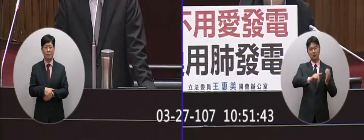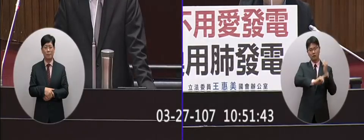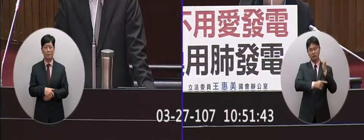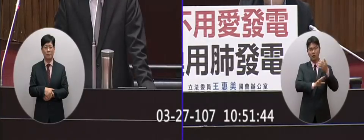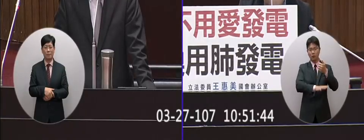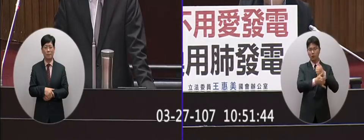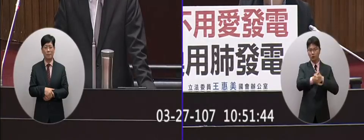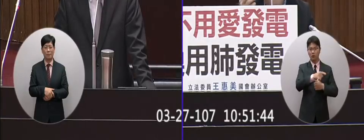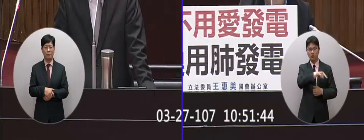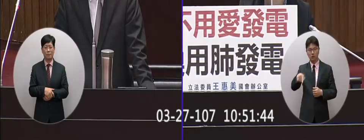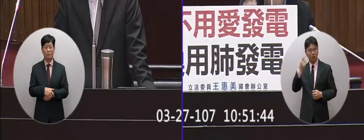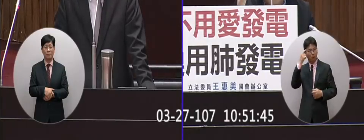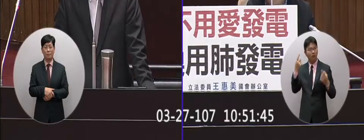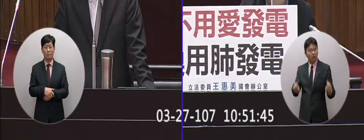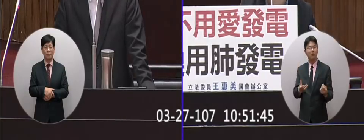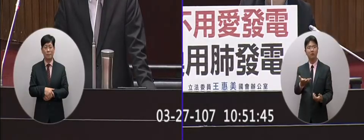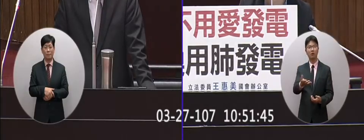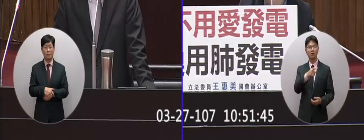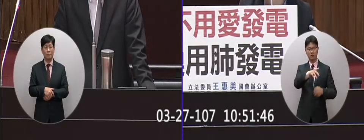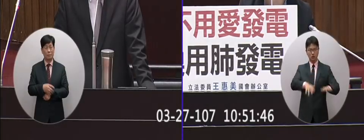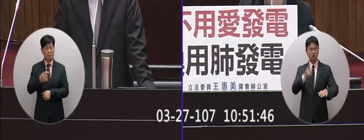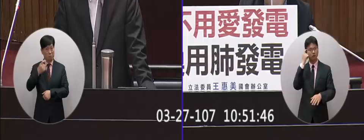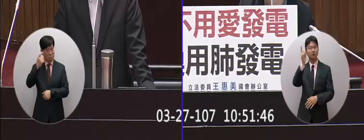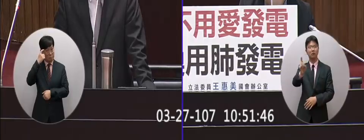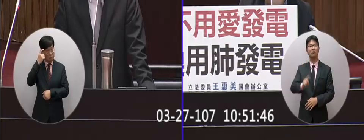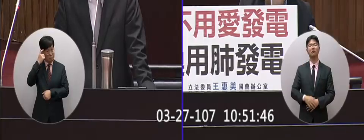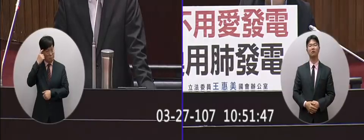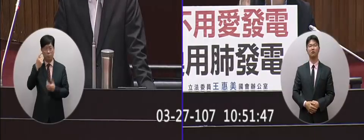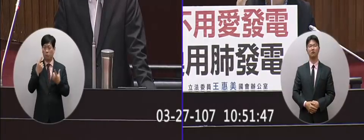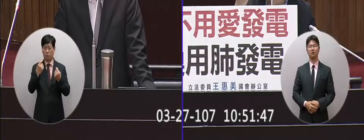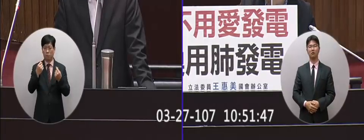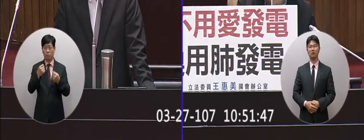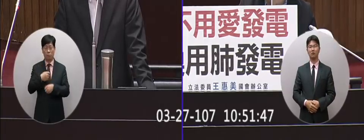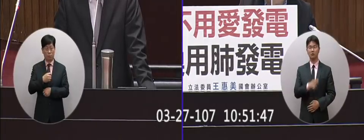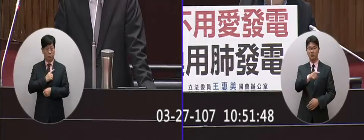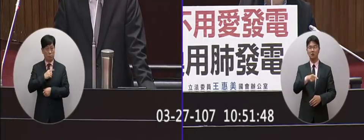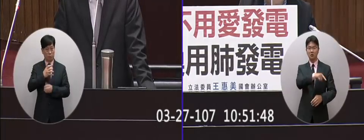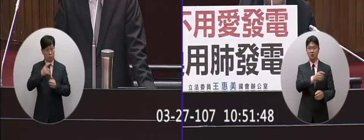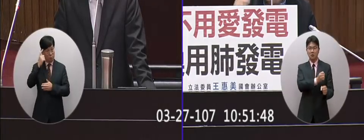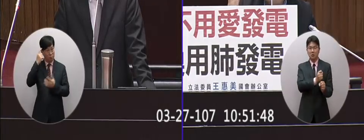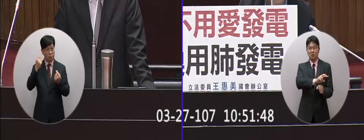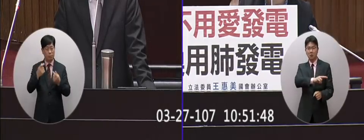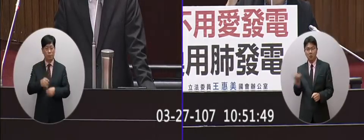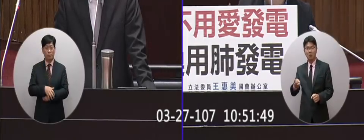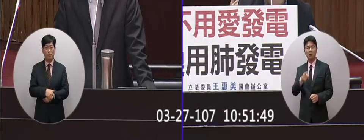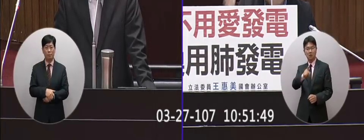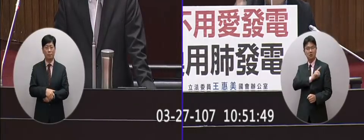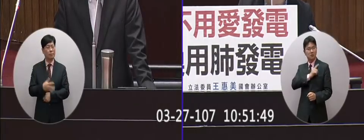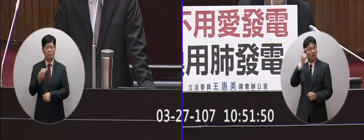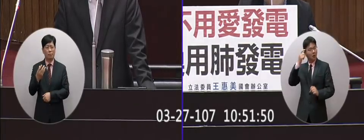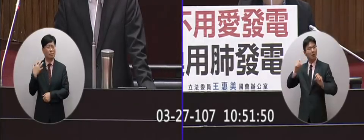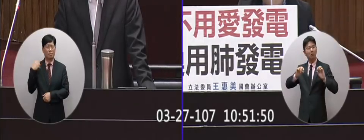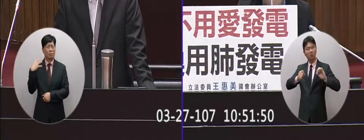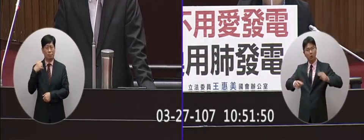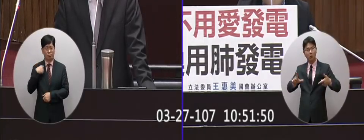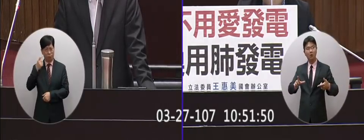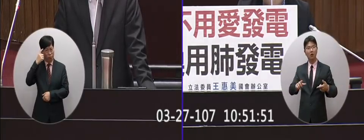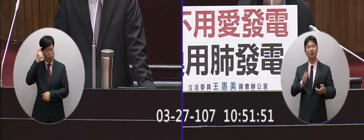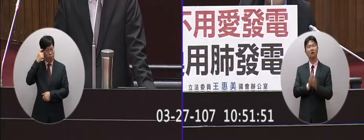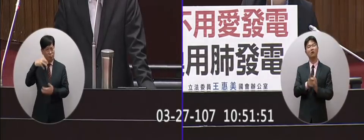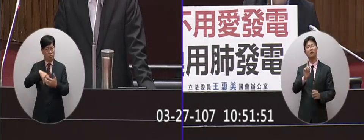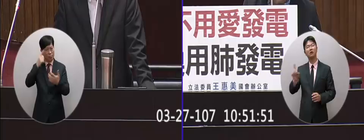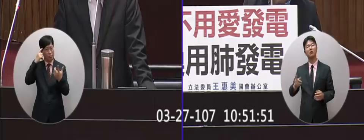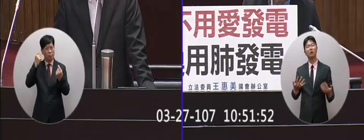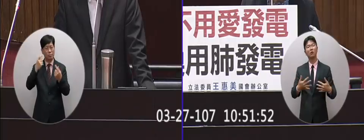有不吻合啦，你要讲一下你的看法到底是什么啊？ 理念 是换了位置又换了脑子，还是你有不得不的一个做法、啊、 理念是一